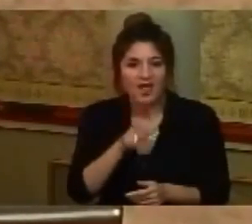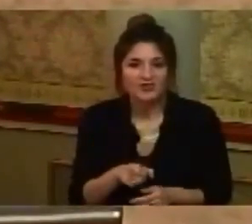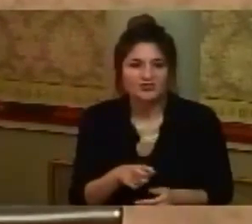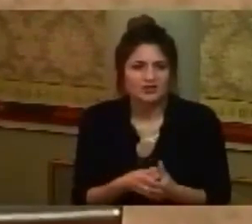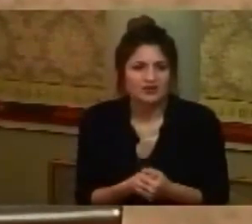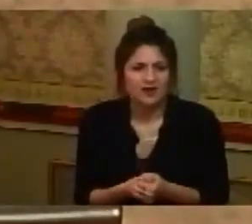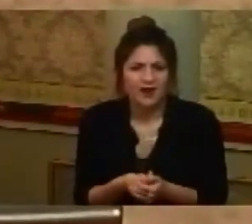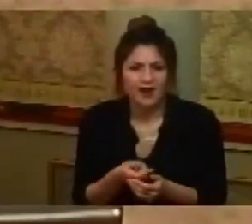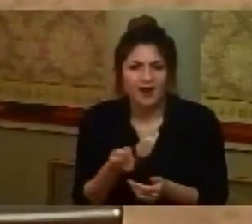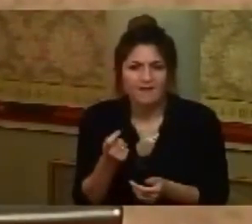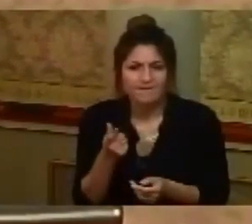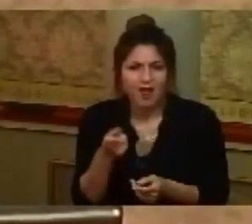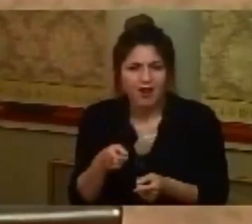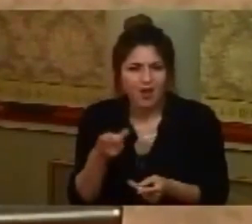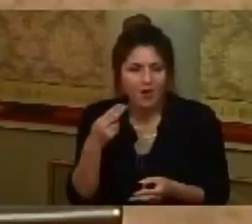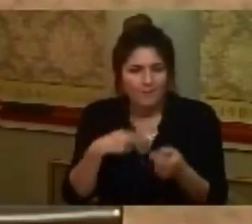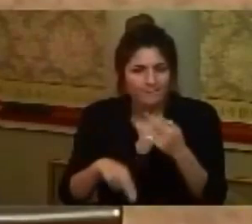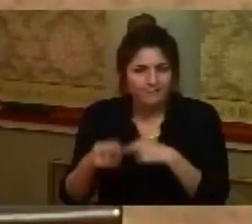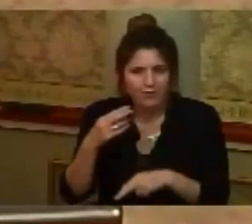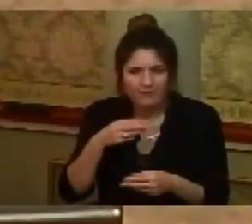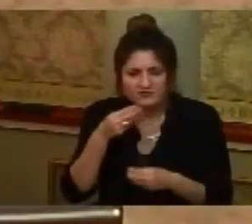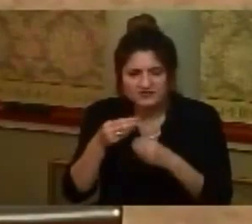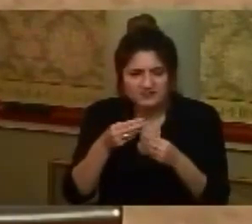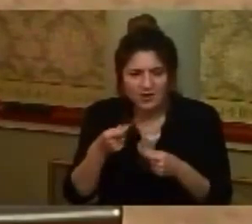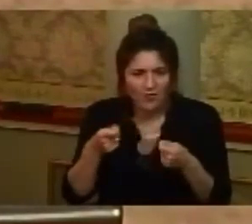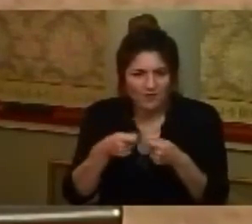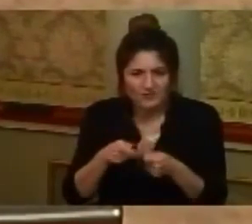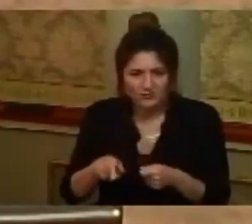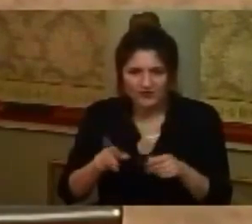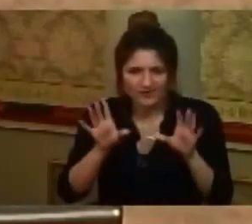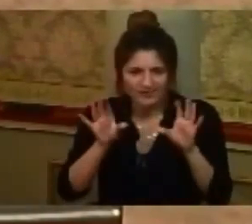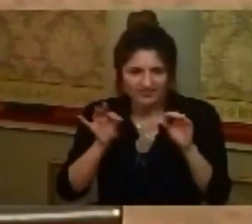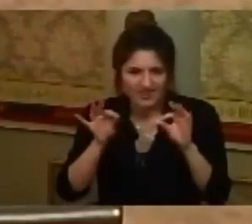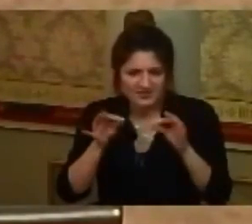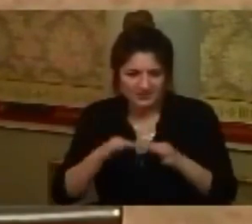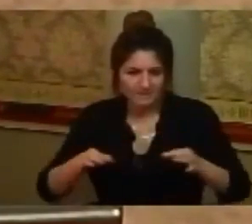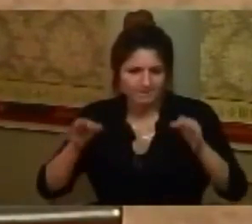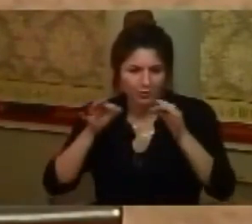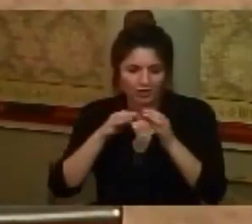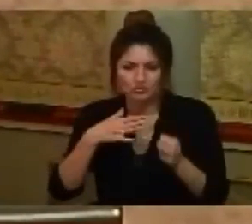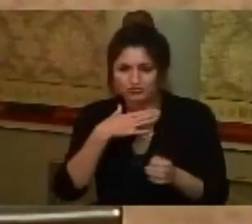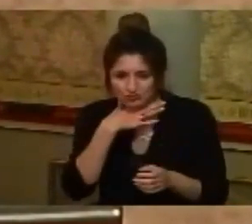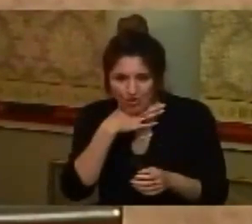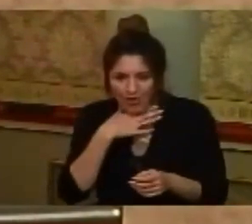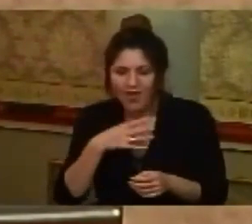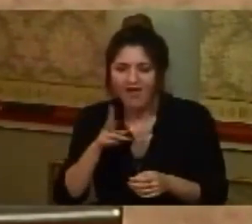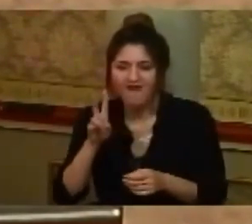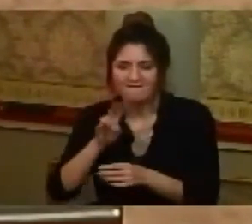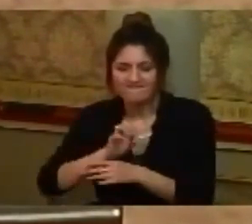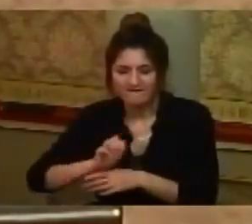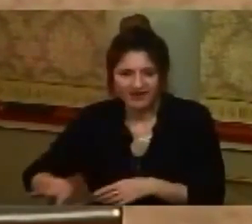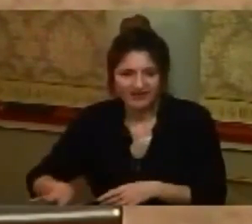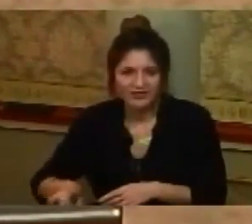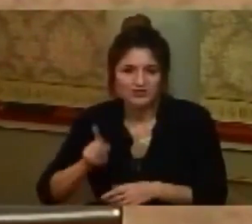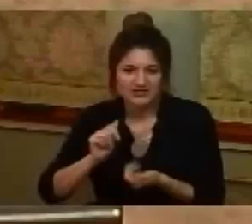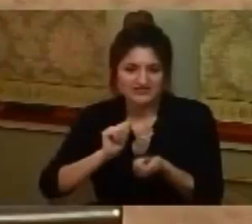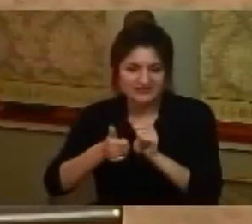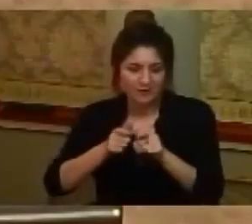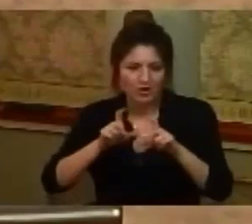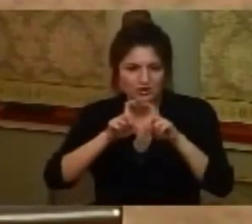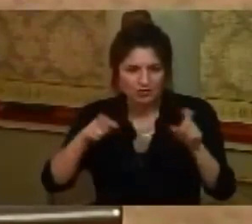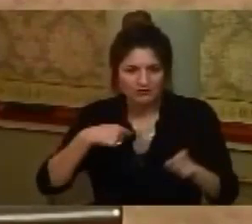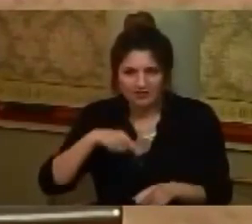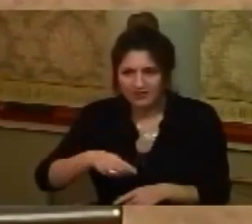me malo u povijest danas govoreći o ovih 10 projekata škola, vrtića, sportskih objekata. Ja ću se